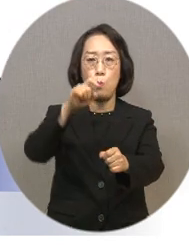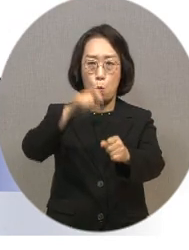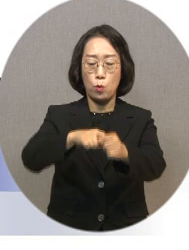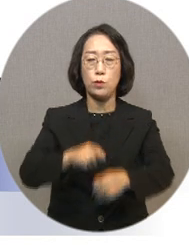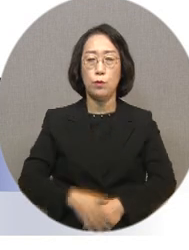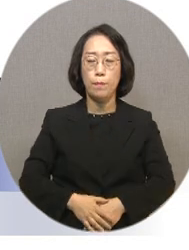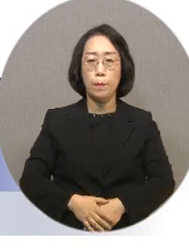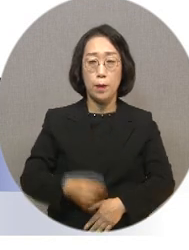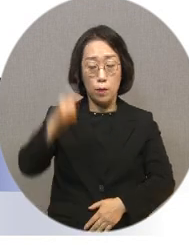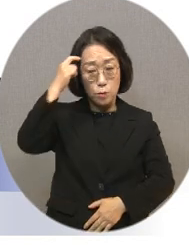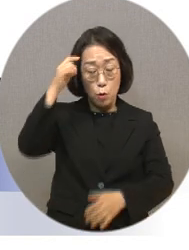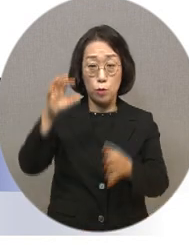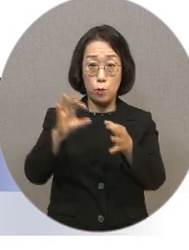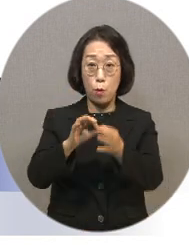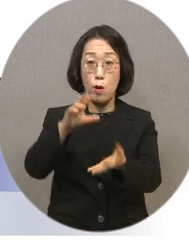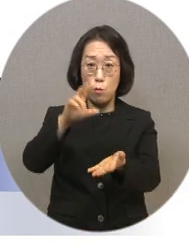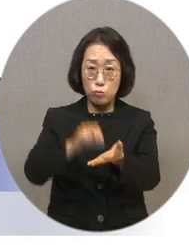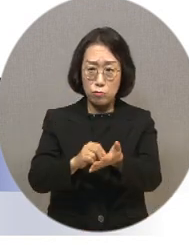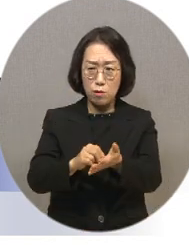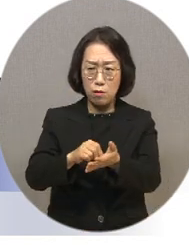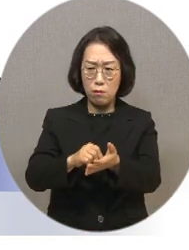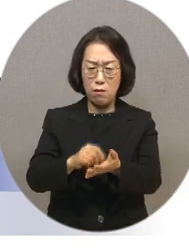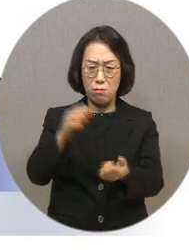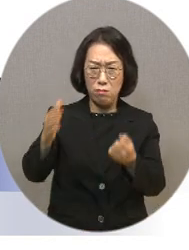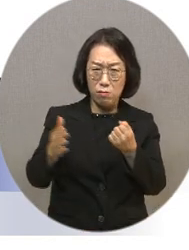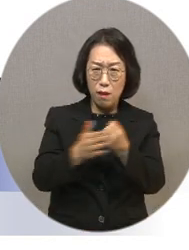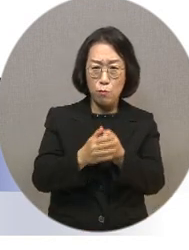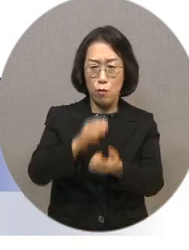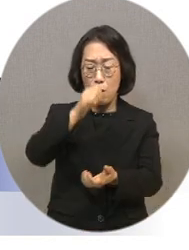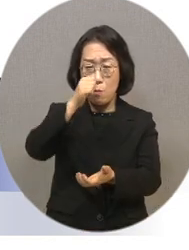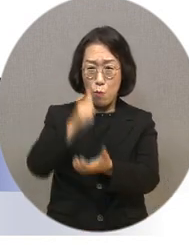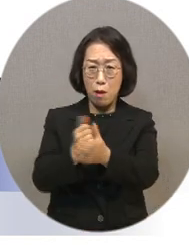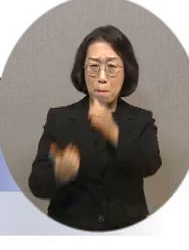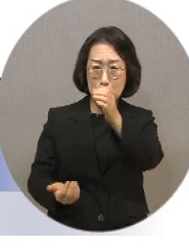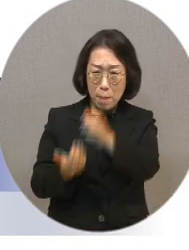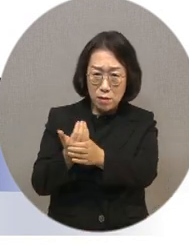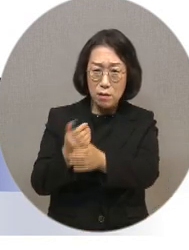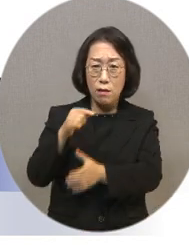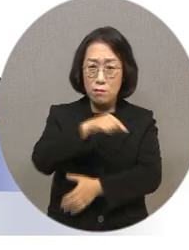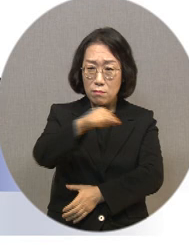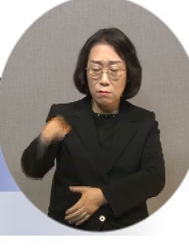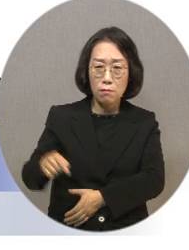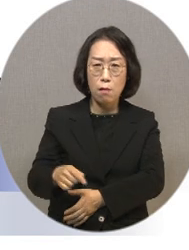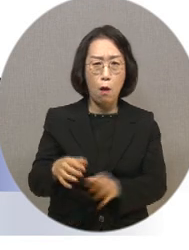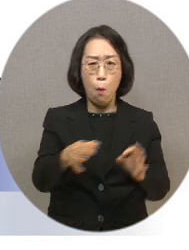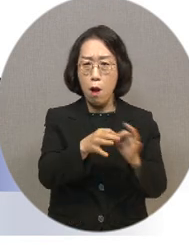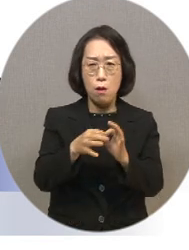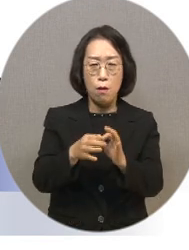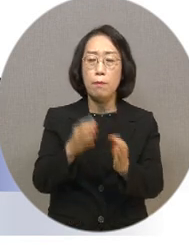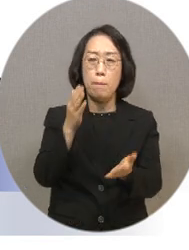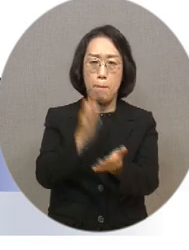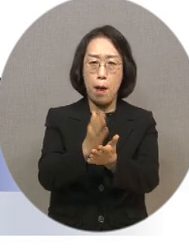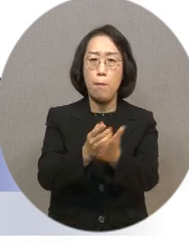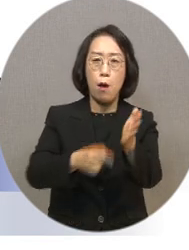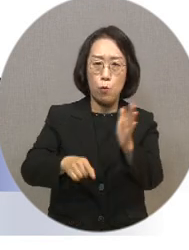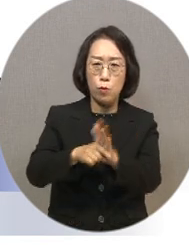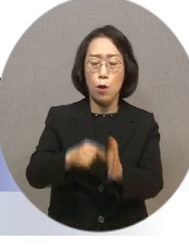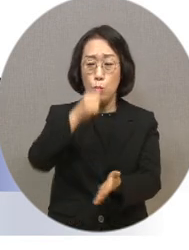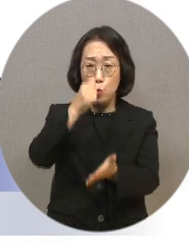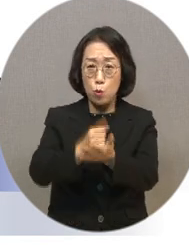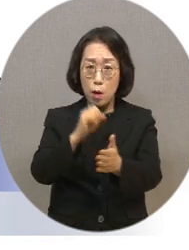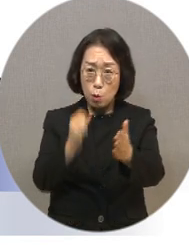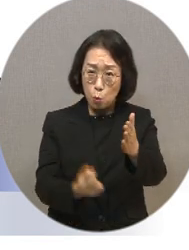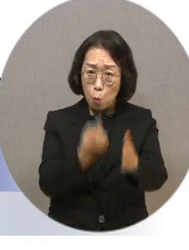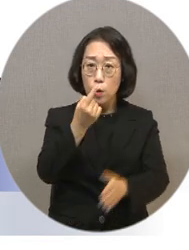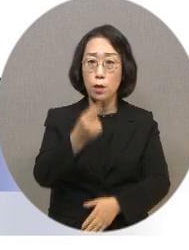특히 정신질환을 사건 사과 연관시켜 보도하는 사례들을 최소화하기 위해 정신 질환을 범죄 동기